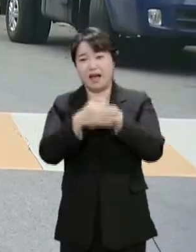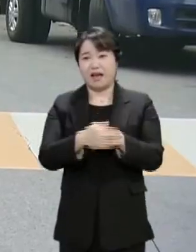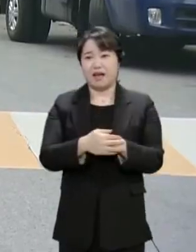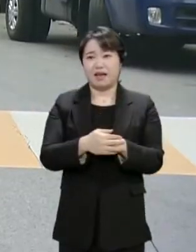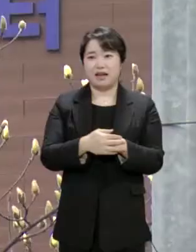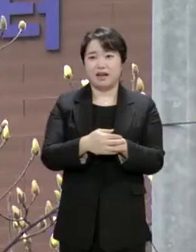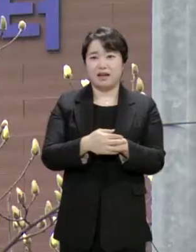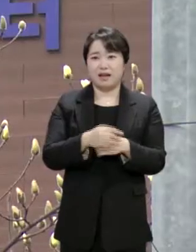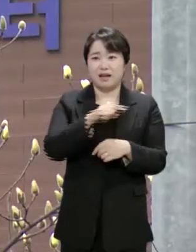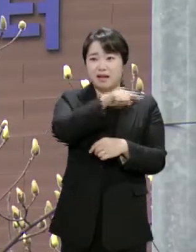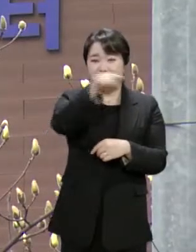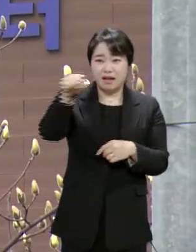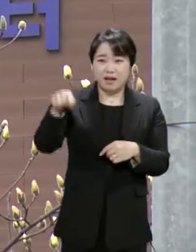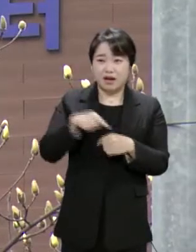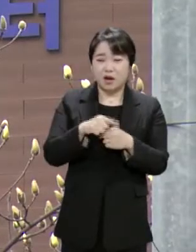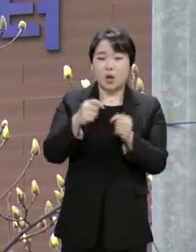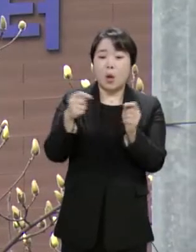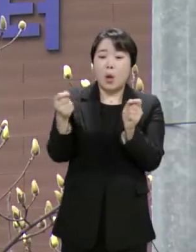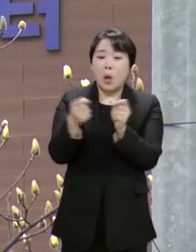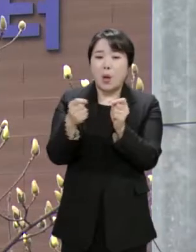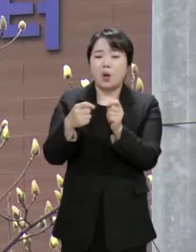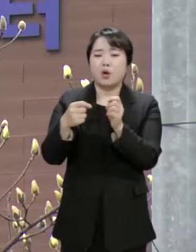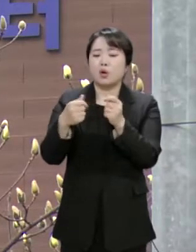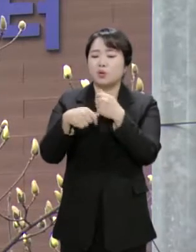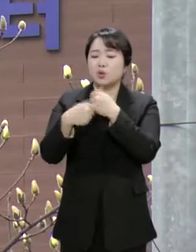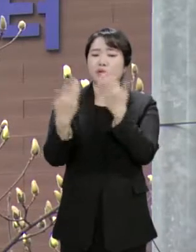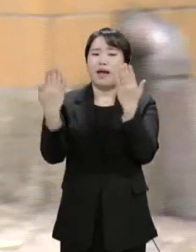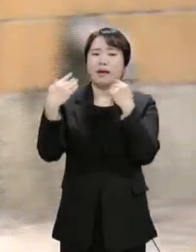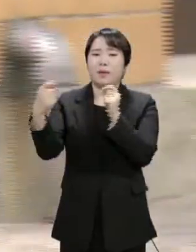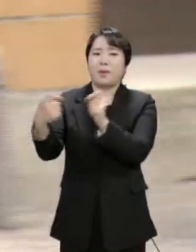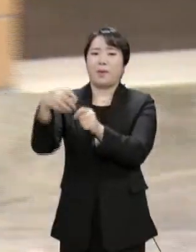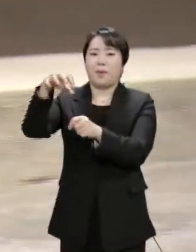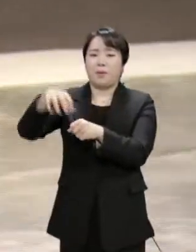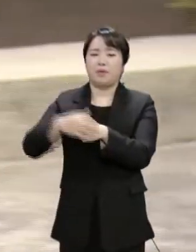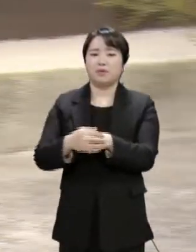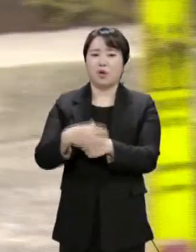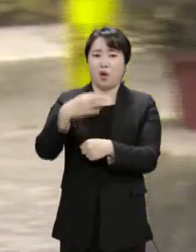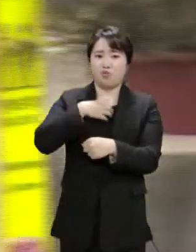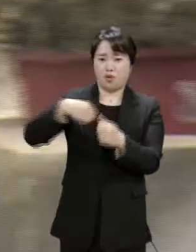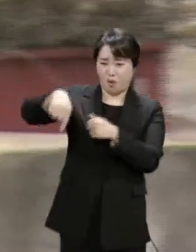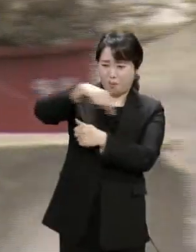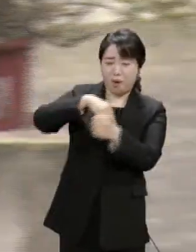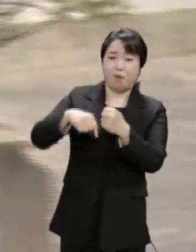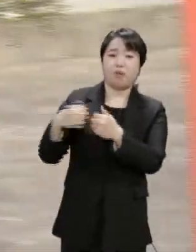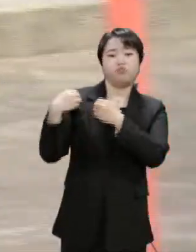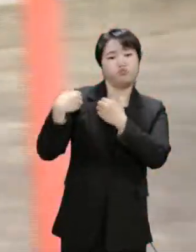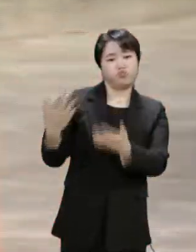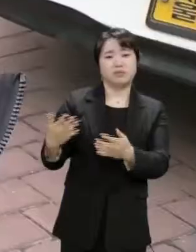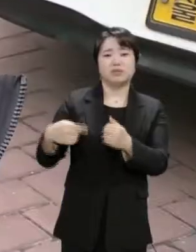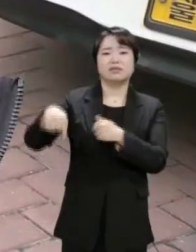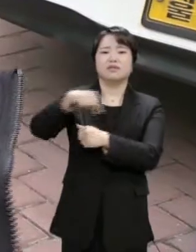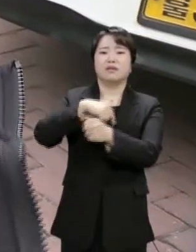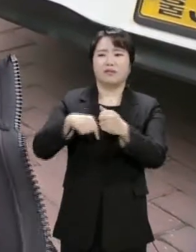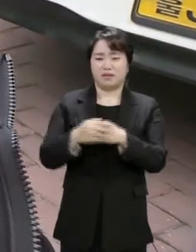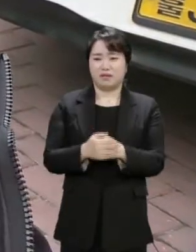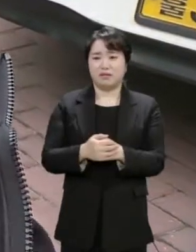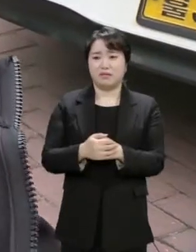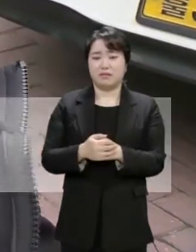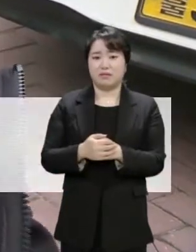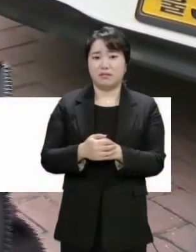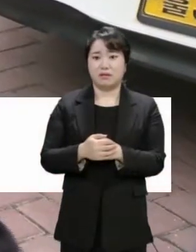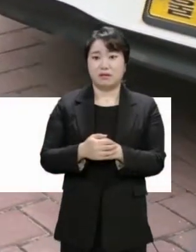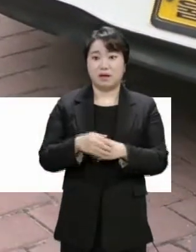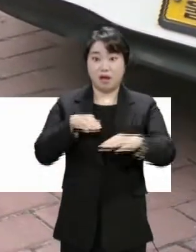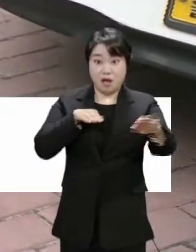100m도 채 안 되는 곳에 초등학교가 있지만 아이들은 위험에 무방비로 노출돼 있습니다. 차가 막